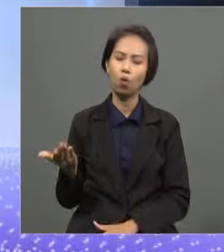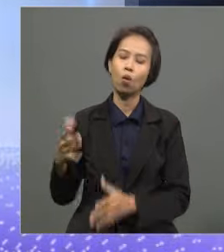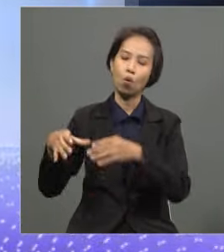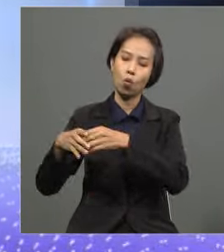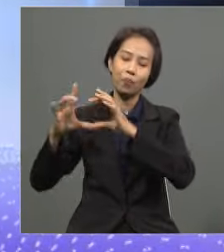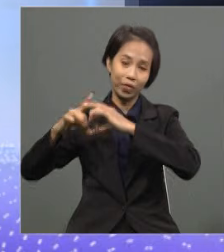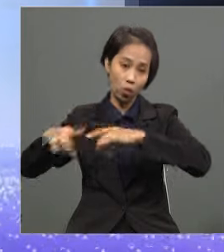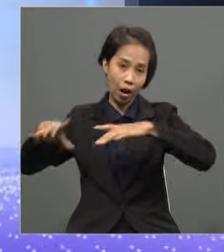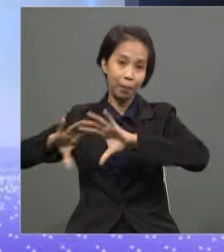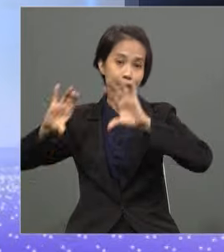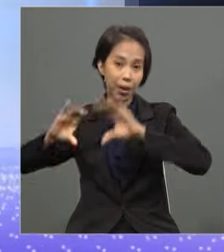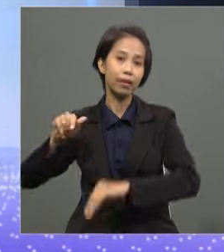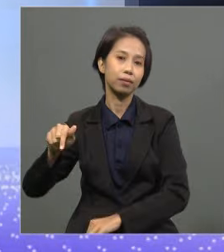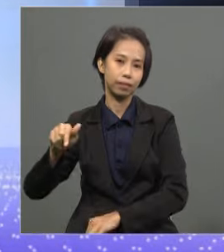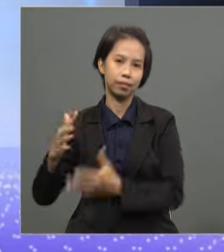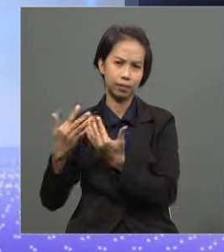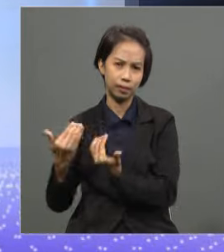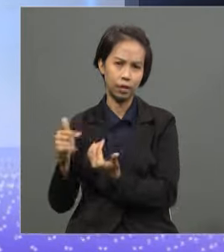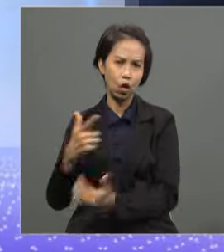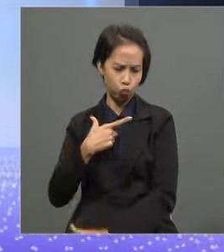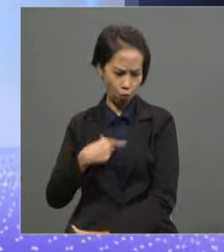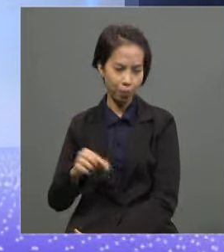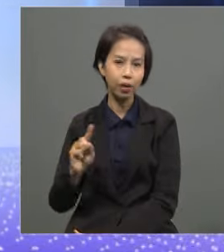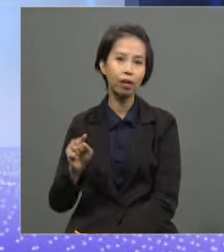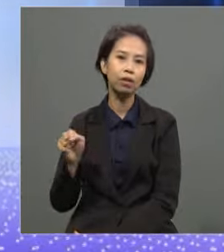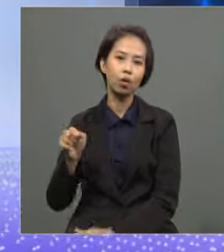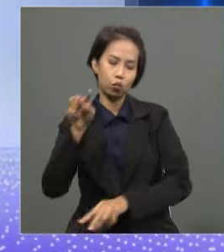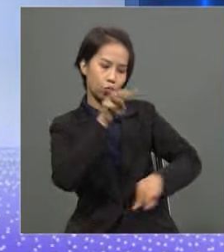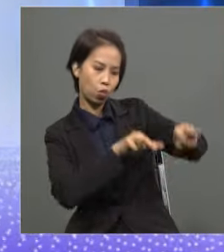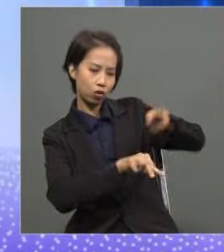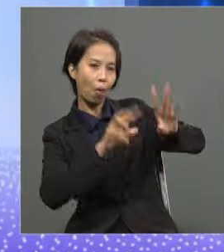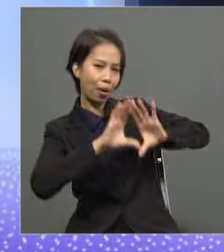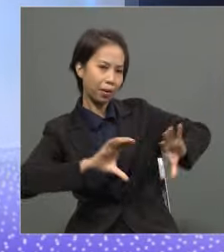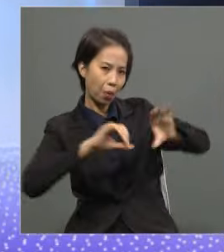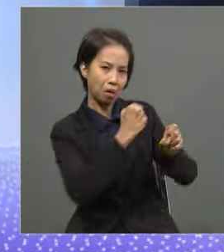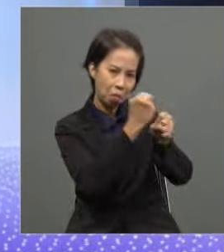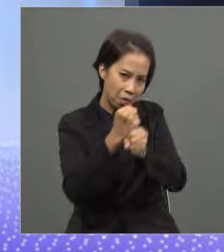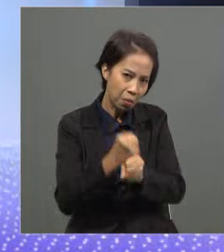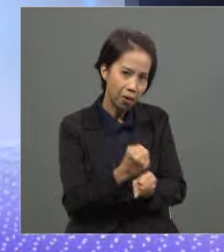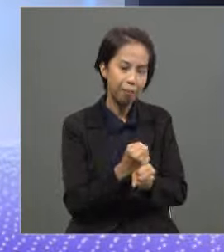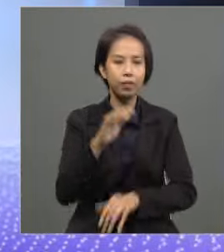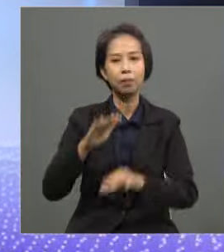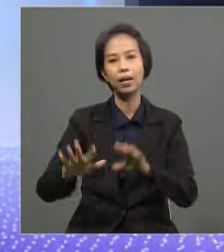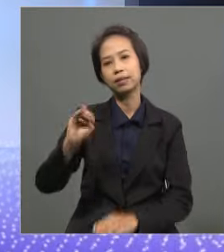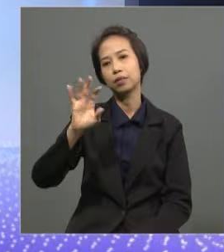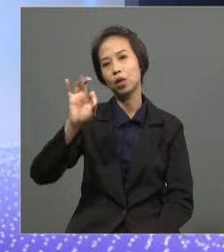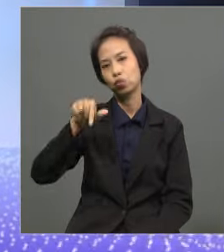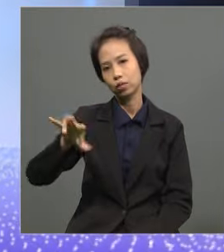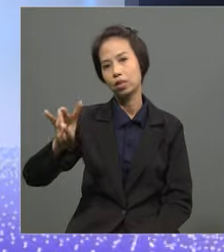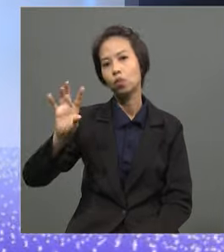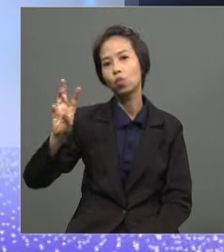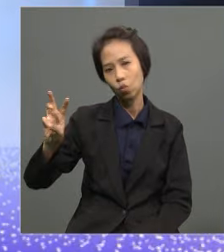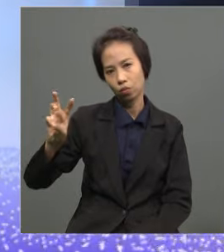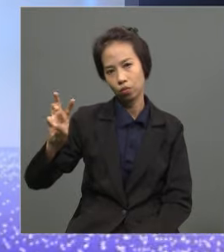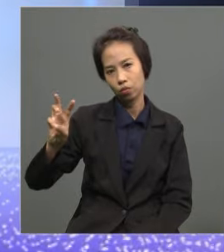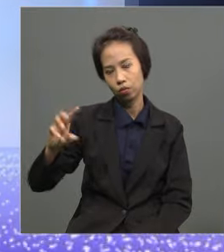งานของฝ่ายค้านที่ชื่นชอบกลุ่มตัวอย่างนะคะก็คือเรื่องของการตรวจสอบการทำงานของรัฐบาลร้อยละ 49.7 6